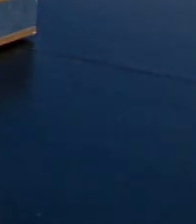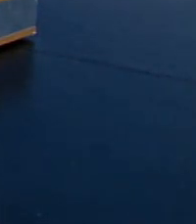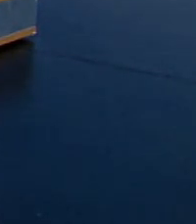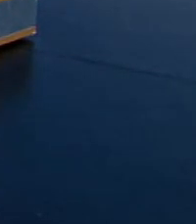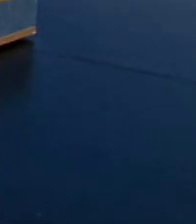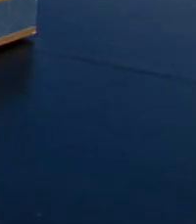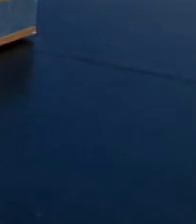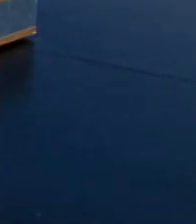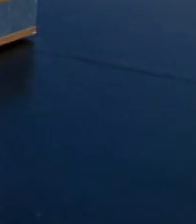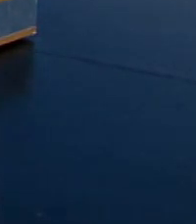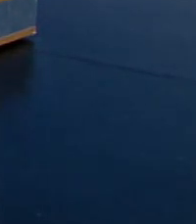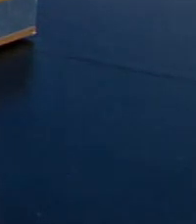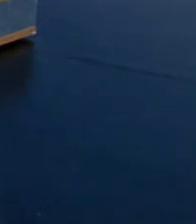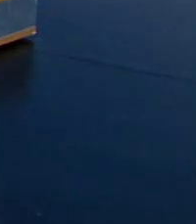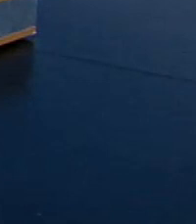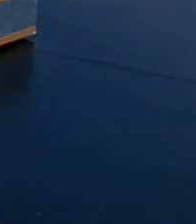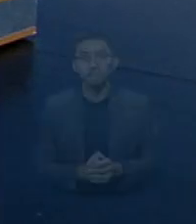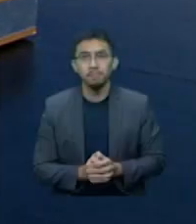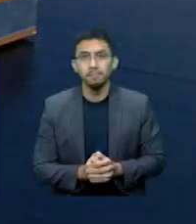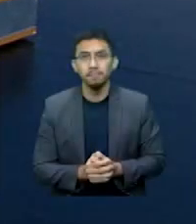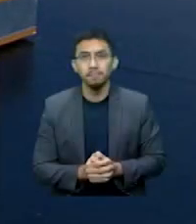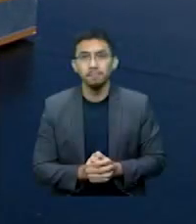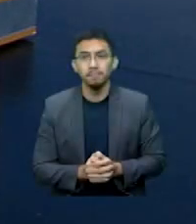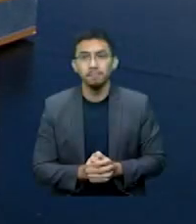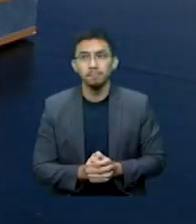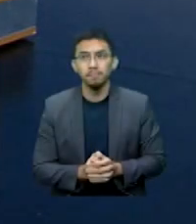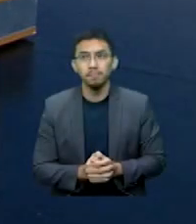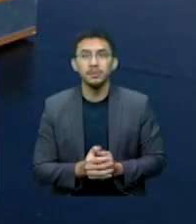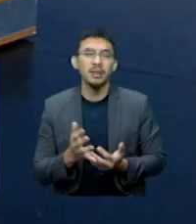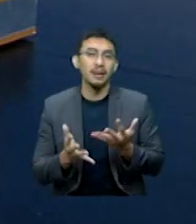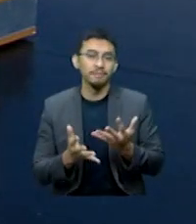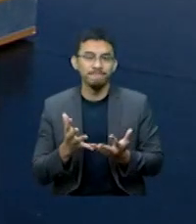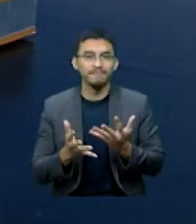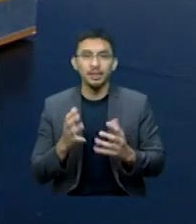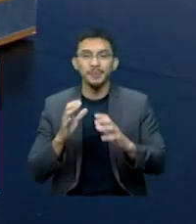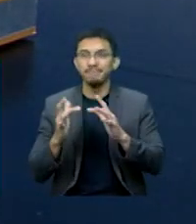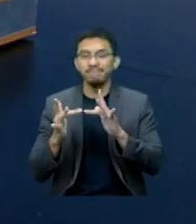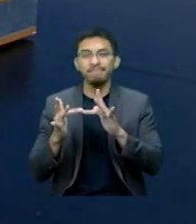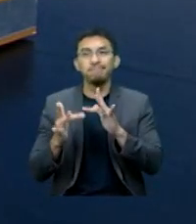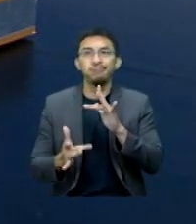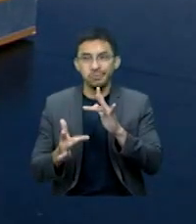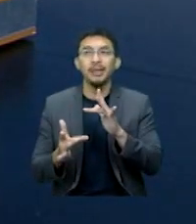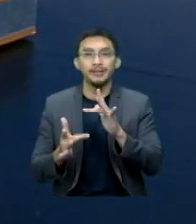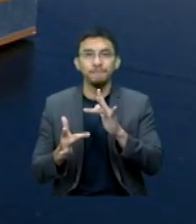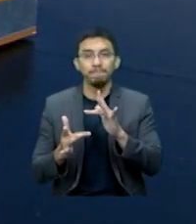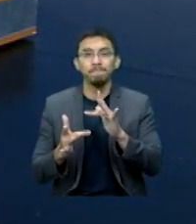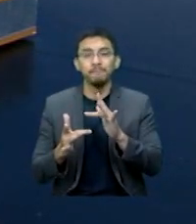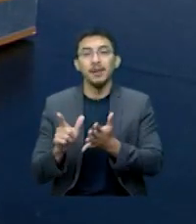Ya, Anggita. Ya, nampaknya komunikasi kami terputus, pemirsa. Dan terima kasih Anggita atas laporannya. Selamat bertugas kembali.